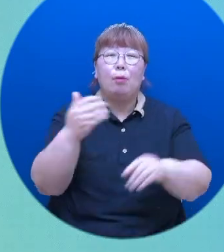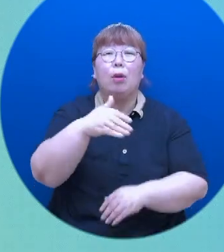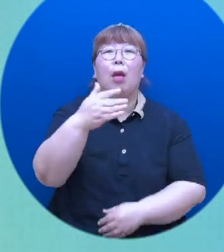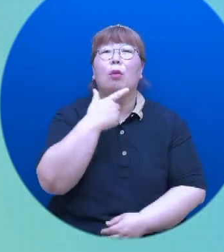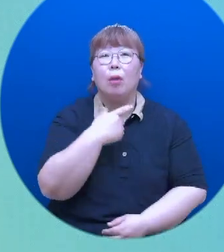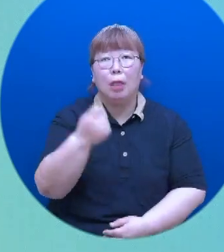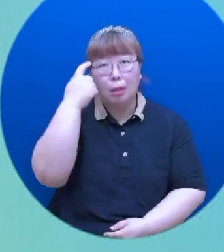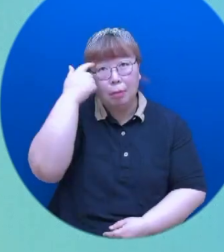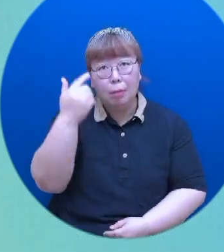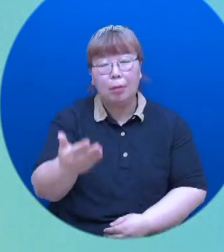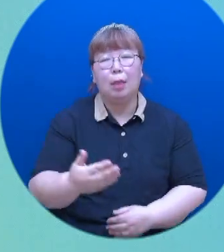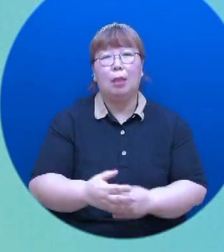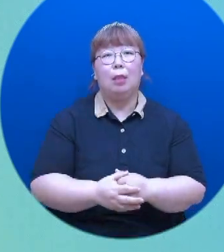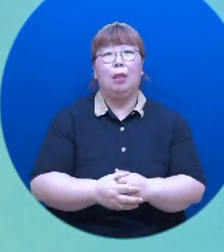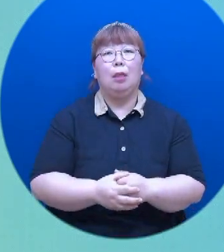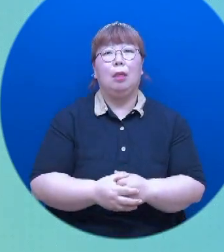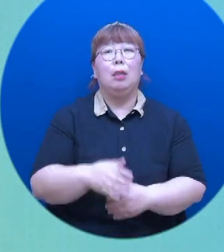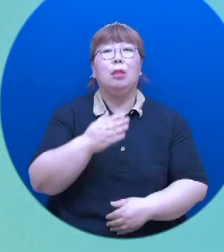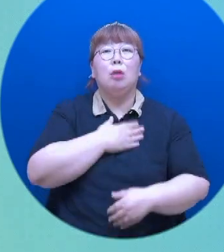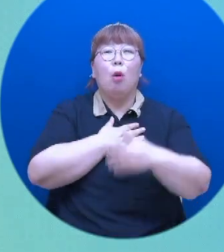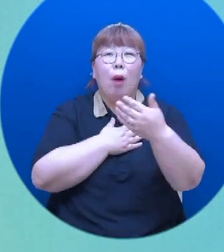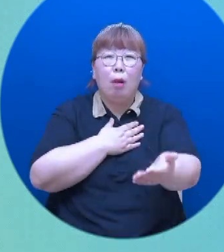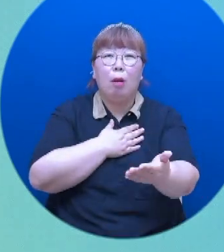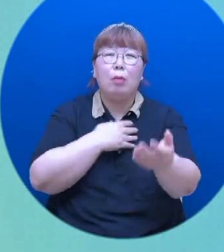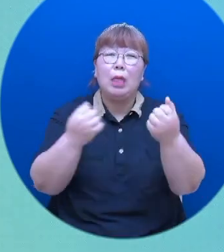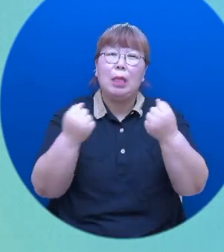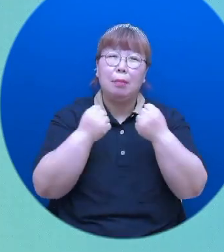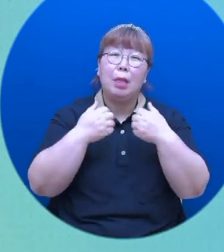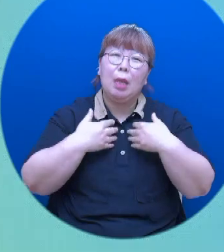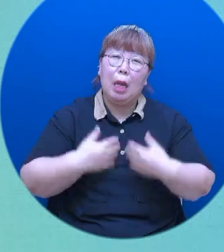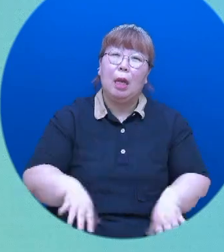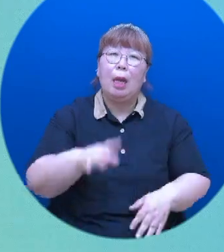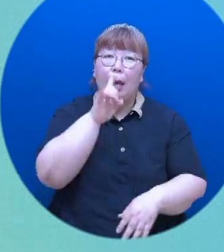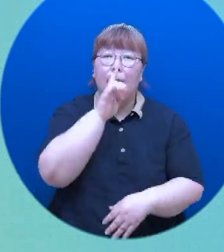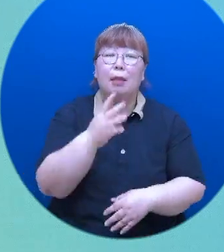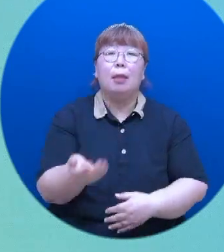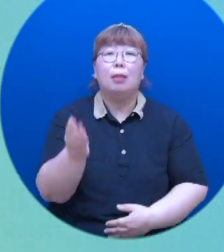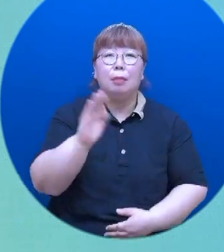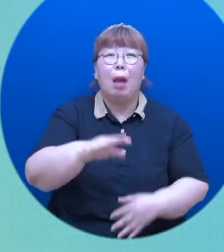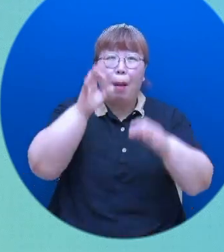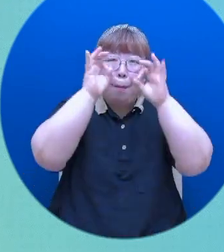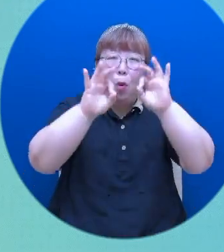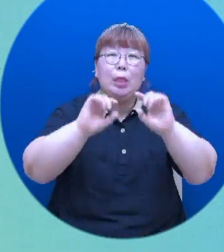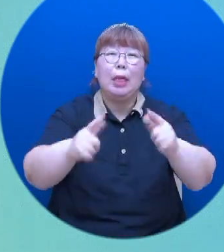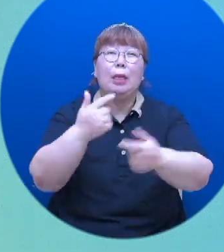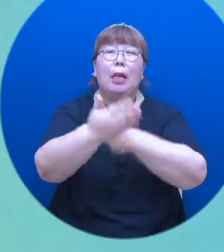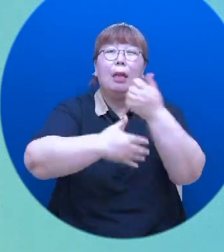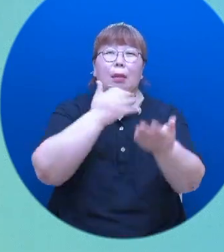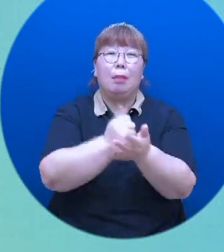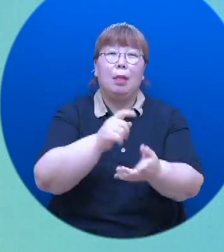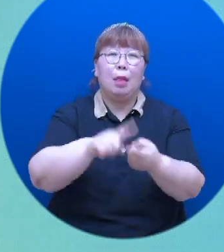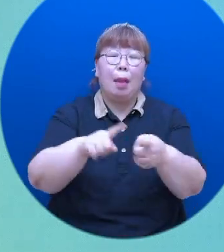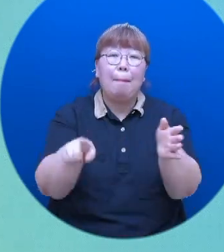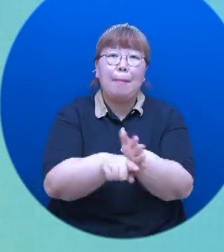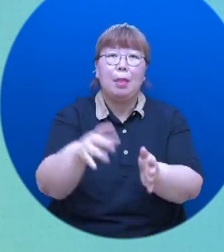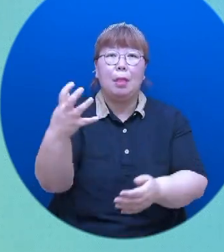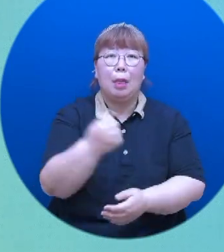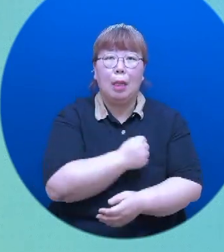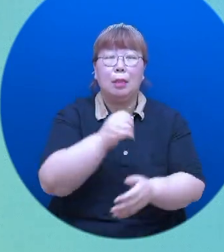원하십니까? 저와 여러분이 힘이 약하여 안 되지만 보이지 않는 하나님에 대한 믿음을 가지게 될